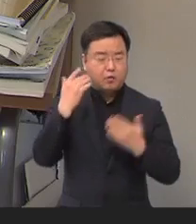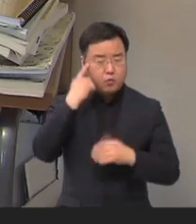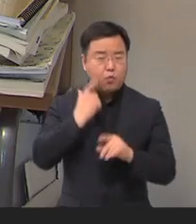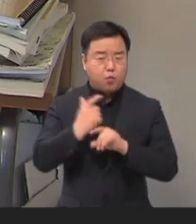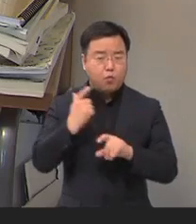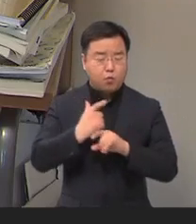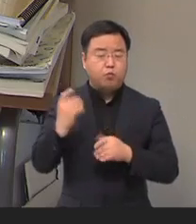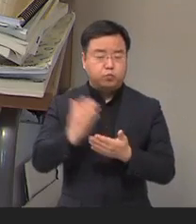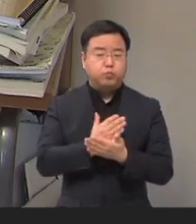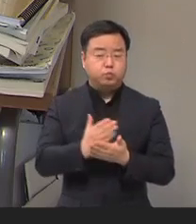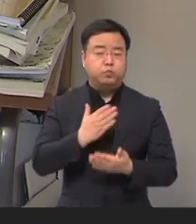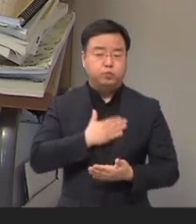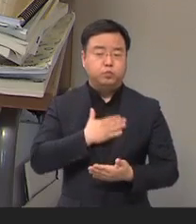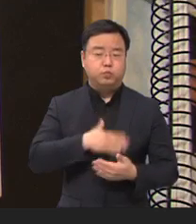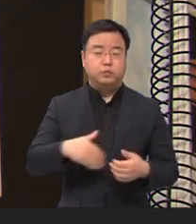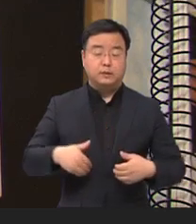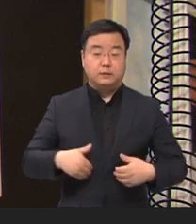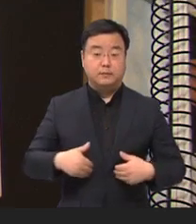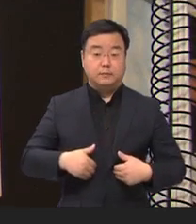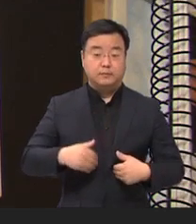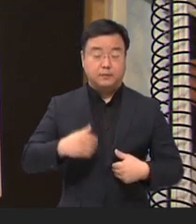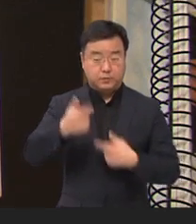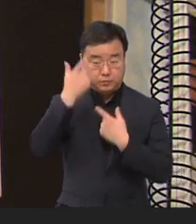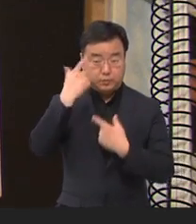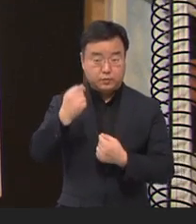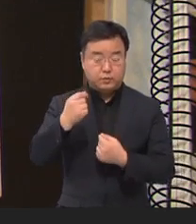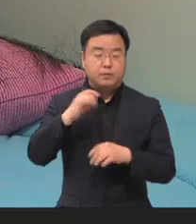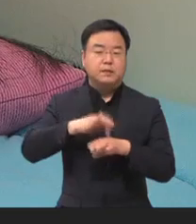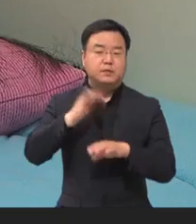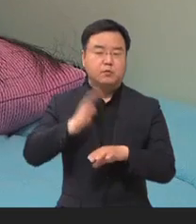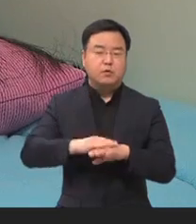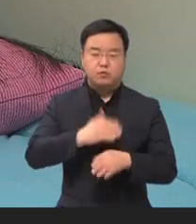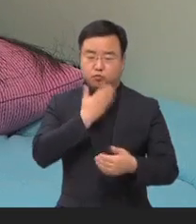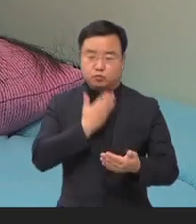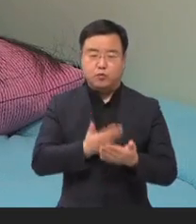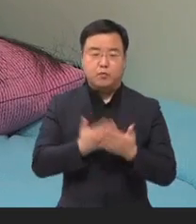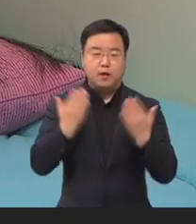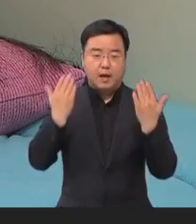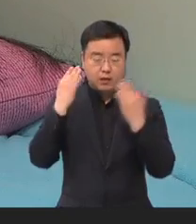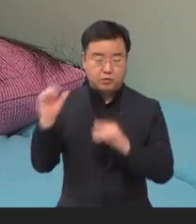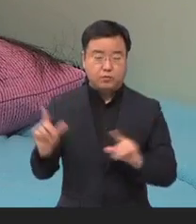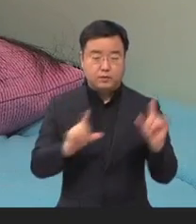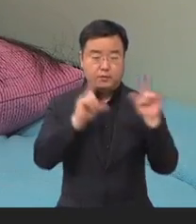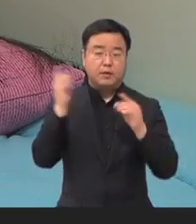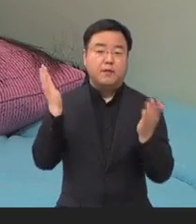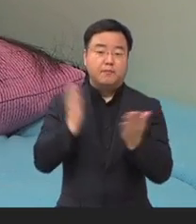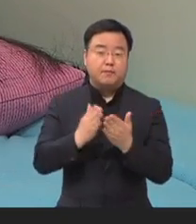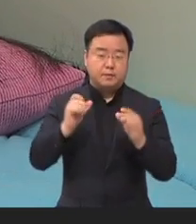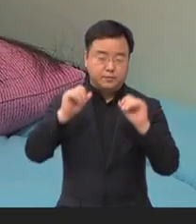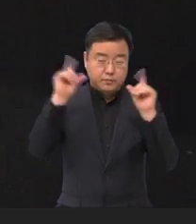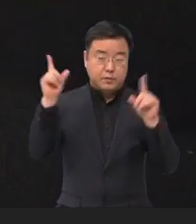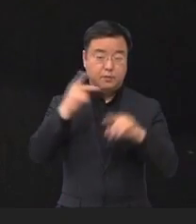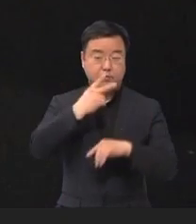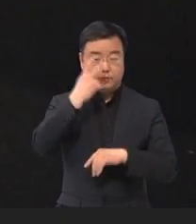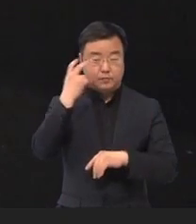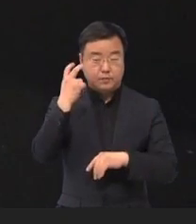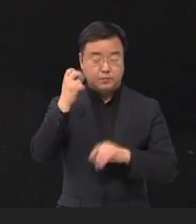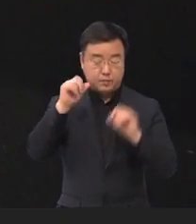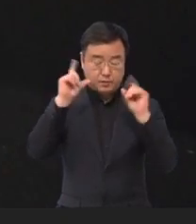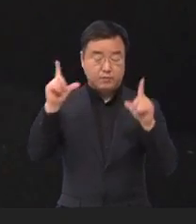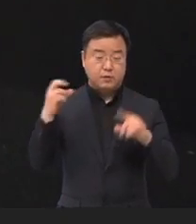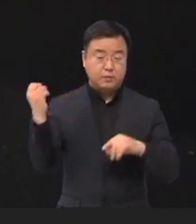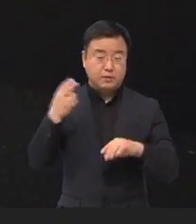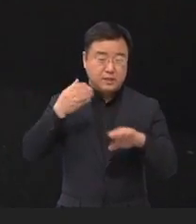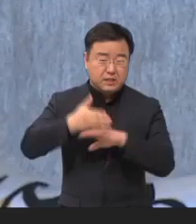규칙적인 습관으로 적응력을 키워주는 것도 중요합니다 학교 수업에 맞춰 기상 시간을 정하고 늦은 밤 컴퓨터를 하거나